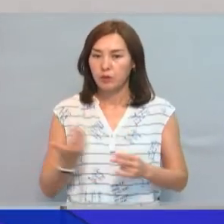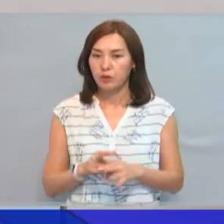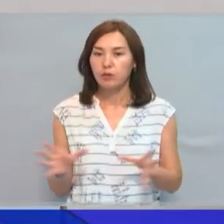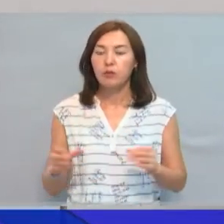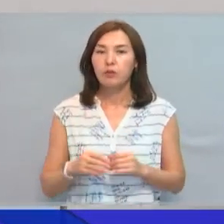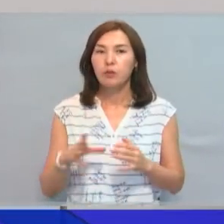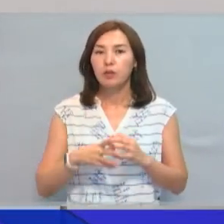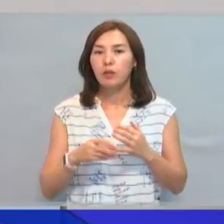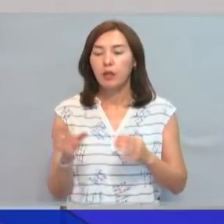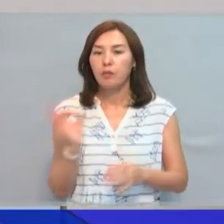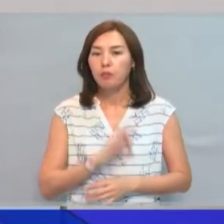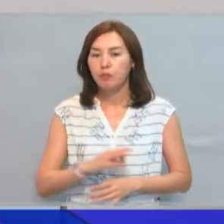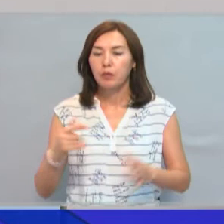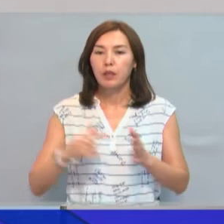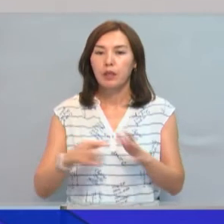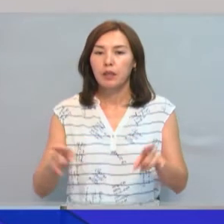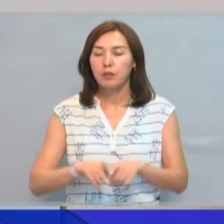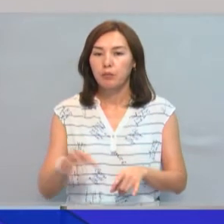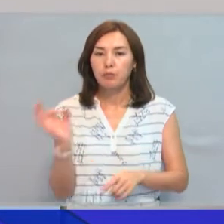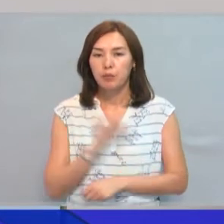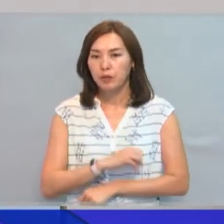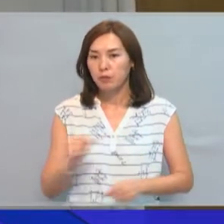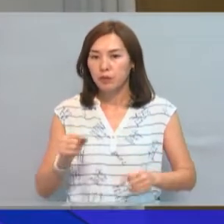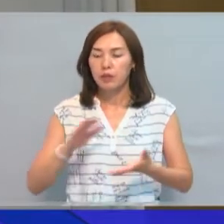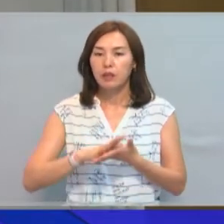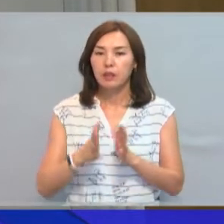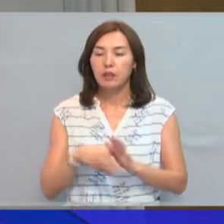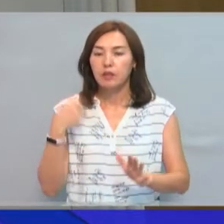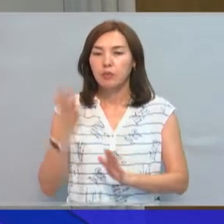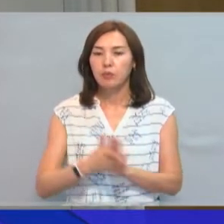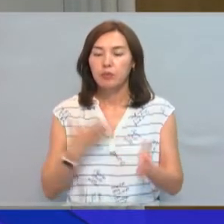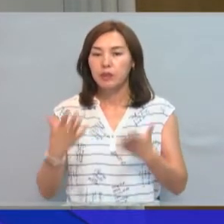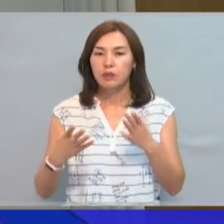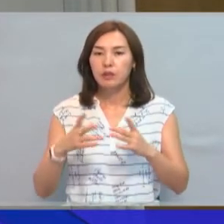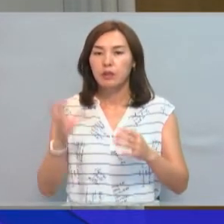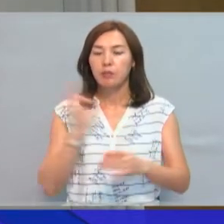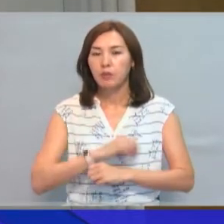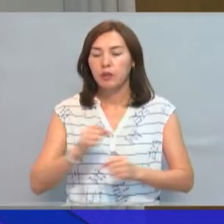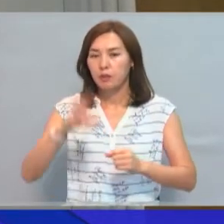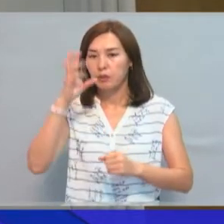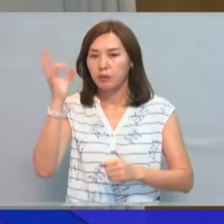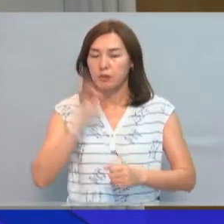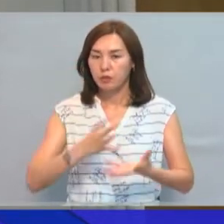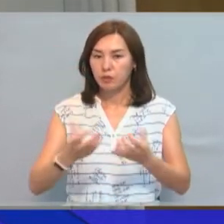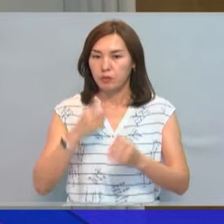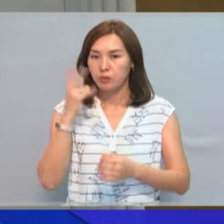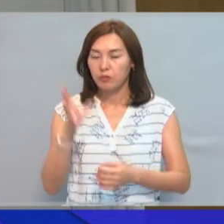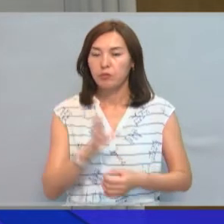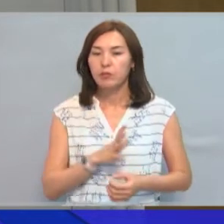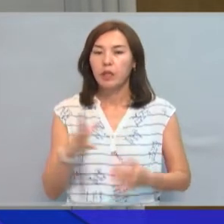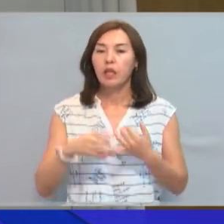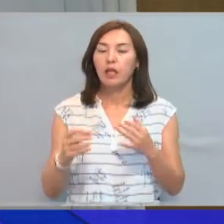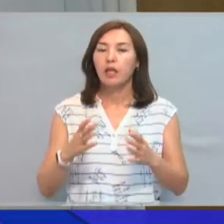Сонымен қатар жер пайдаланылмай немесе мақсатына сәйкес пайдаланылмай жатқан жағдайларды анықтайды. Егерілмеген жерді мемлекетке мәжбүрліп қайтару көзделген.